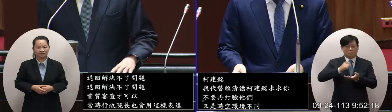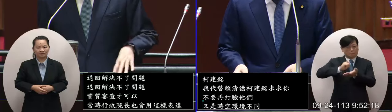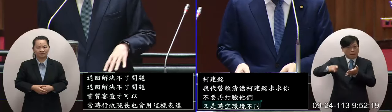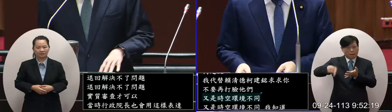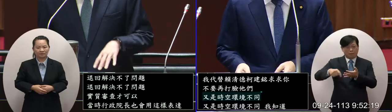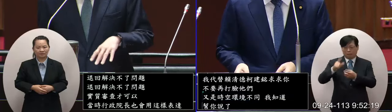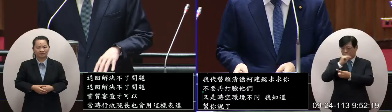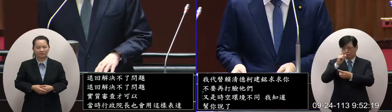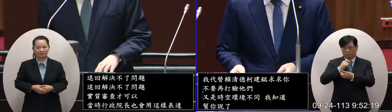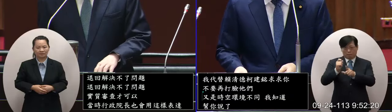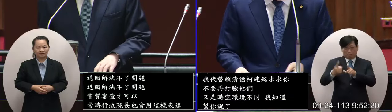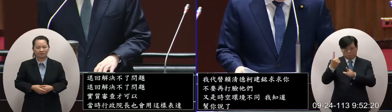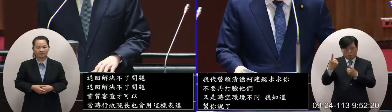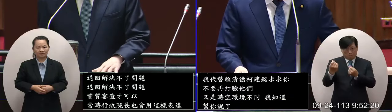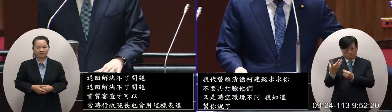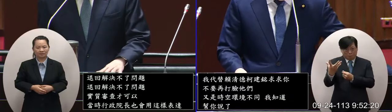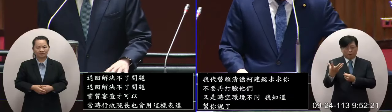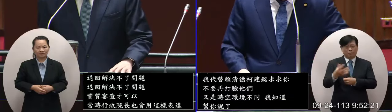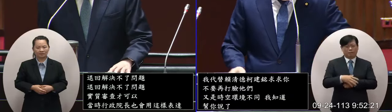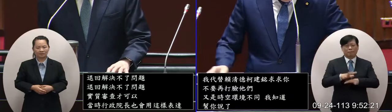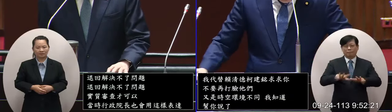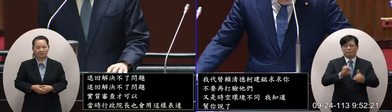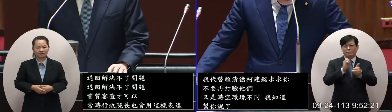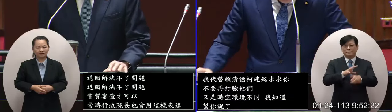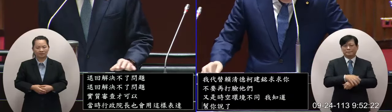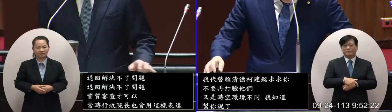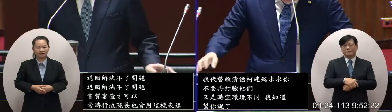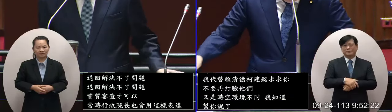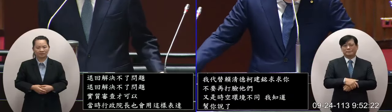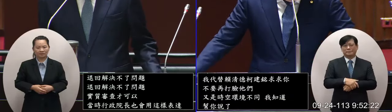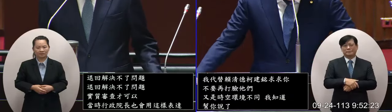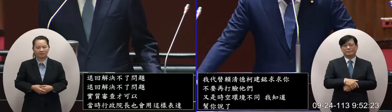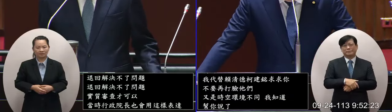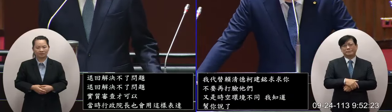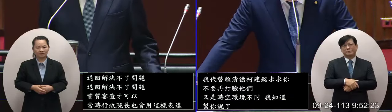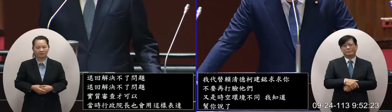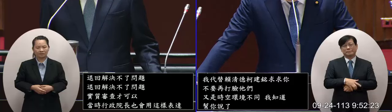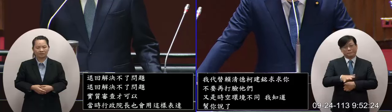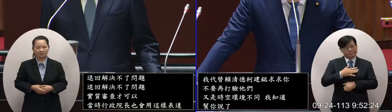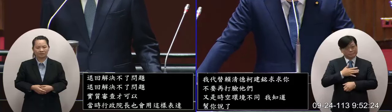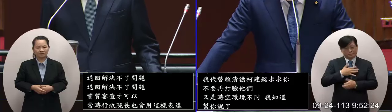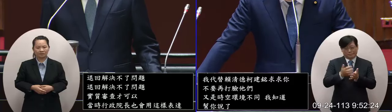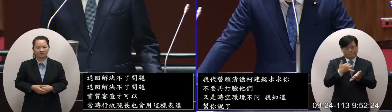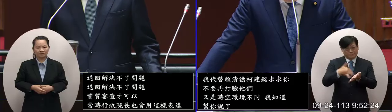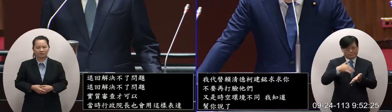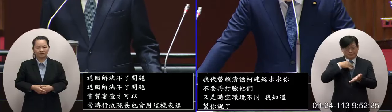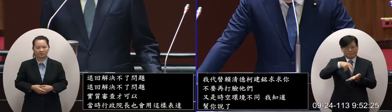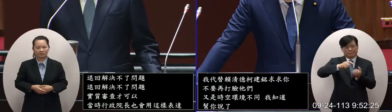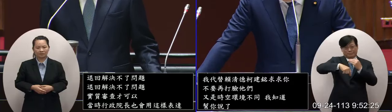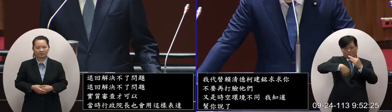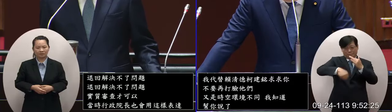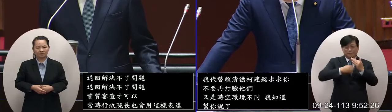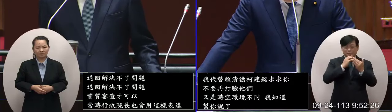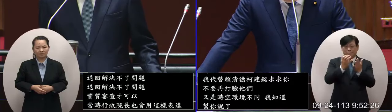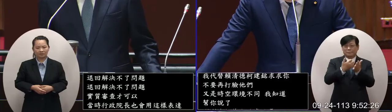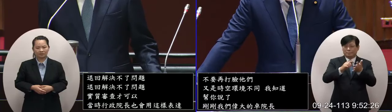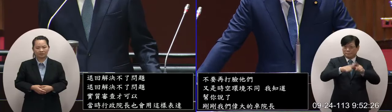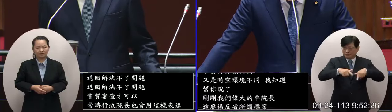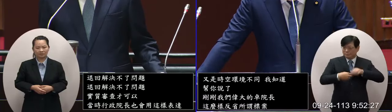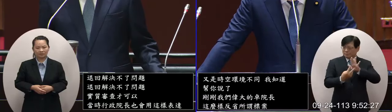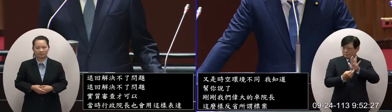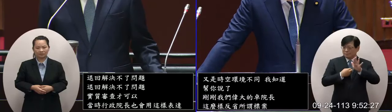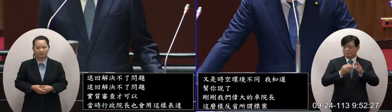集中的问题哈。那我跟您说哈，来，你知道吗？预算立法院预算中心有说啊，